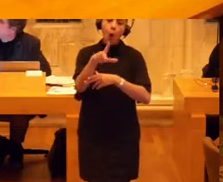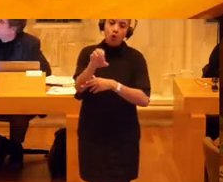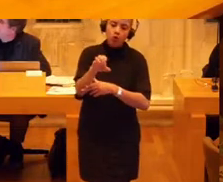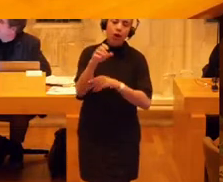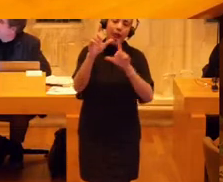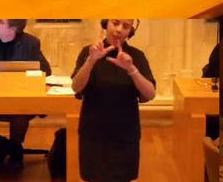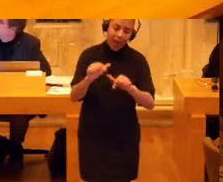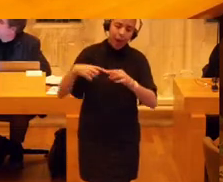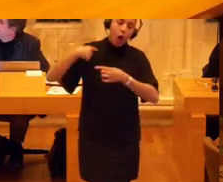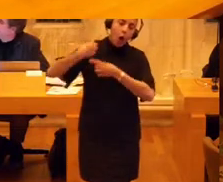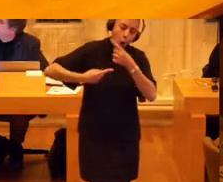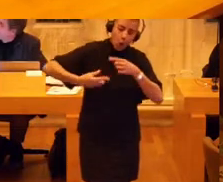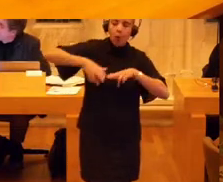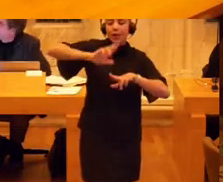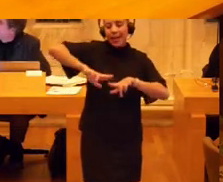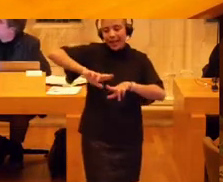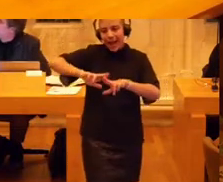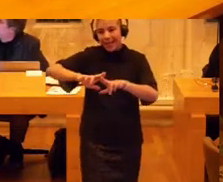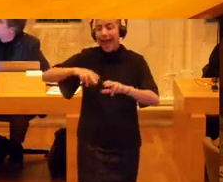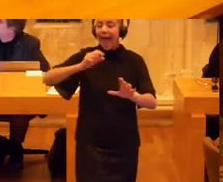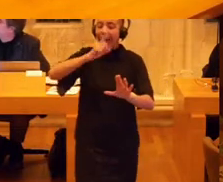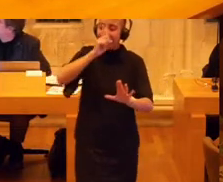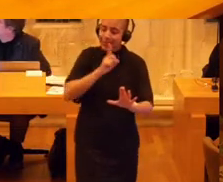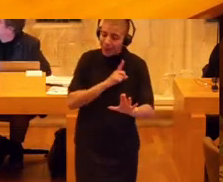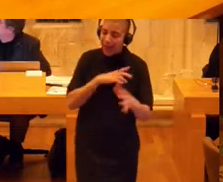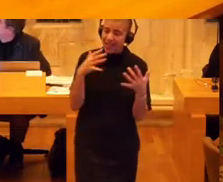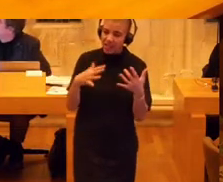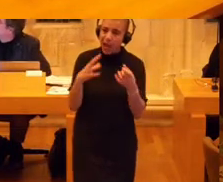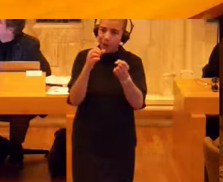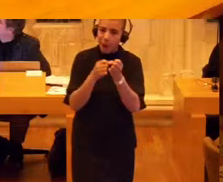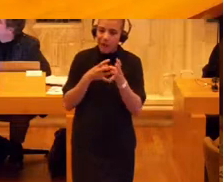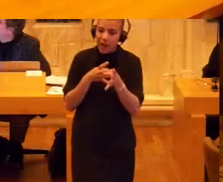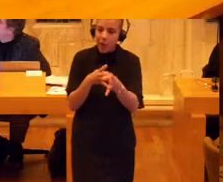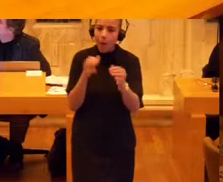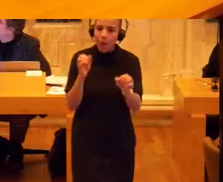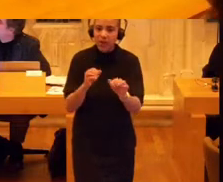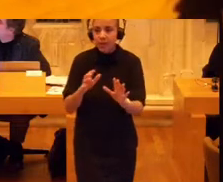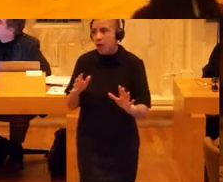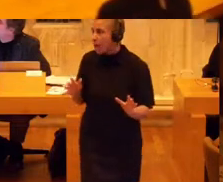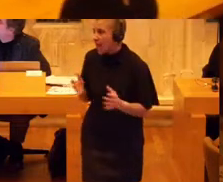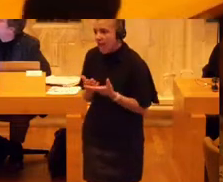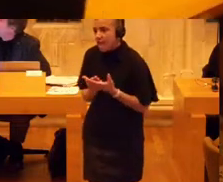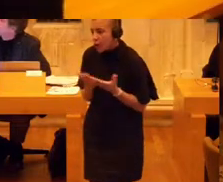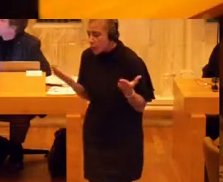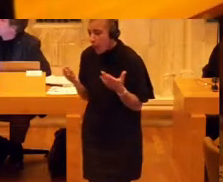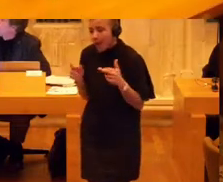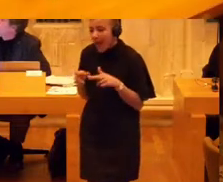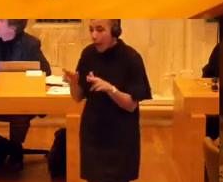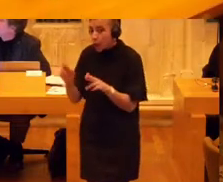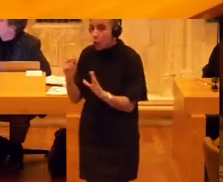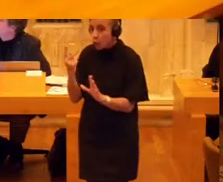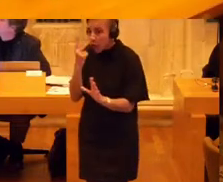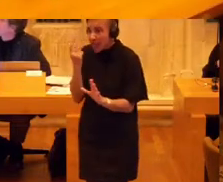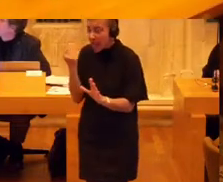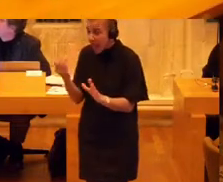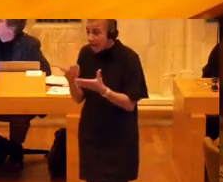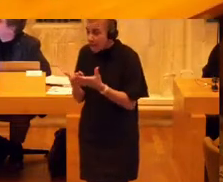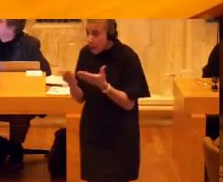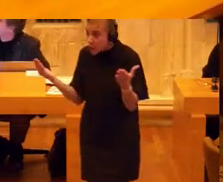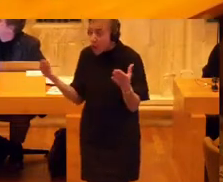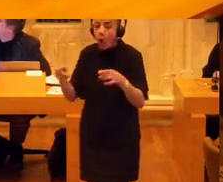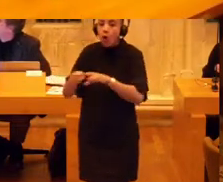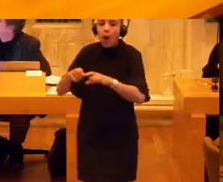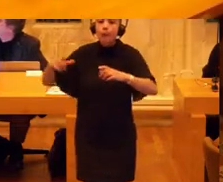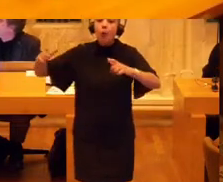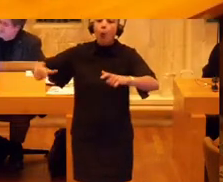quand même à utiliser la route de Deauville, même la rue de. Ah bah après, plus la, loin, meilleure, oui. La plus belle la rue d'Auge possible. Plus loin, ça va s'arranger. Sachant que le rond-point d'Admilune ne sera quand même pas